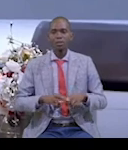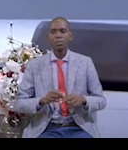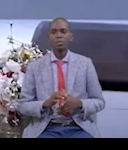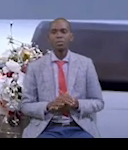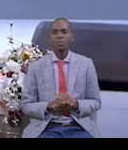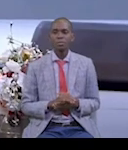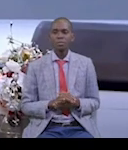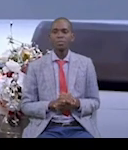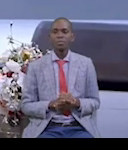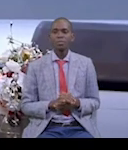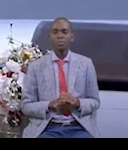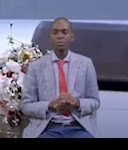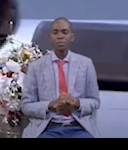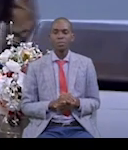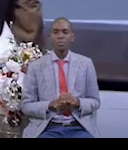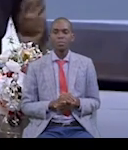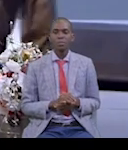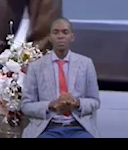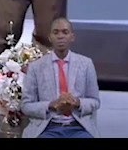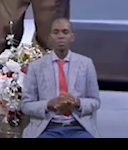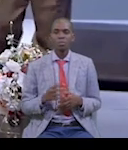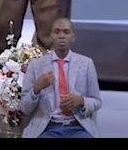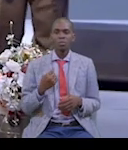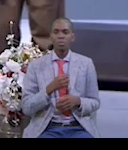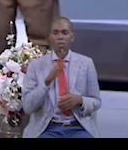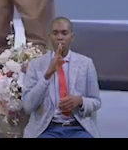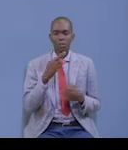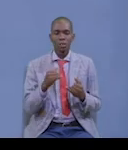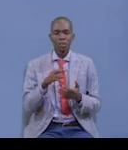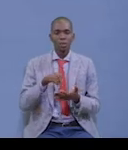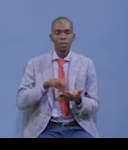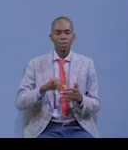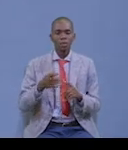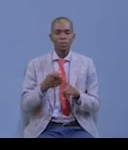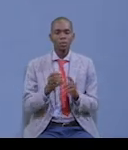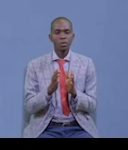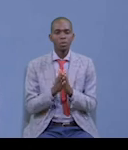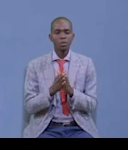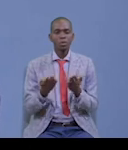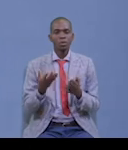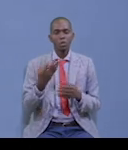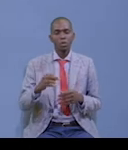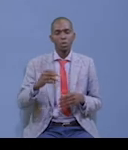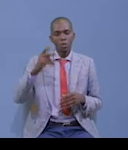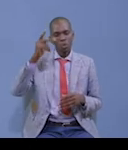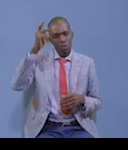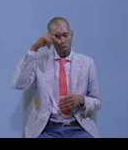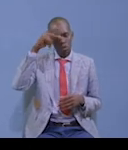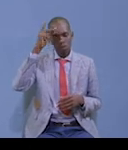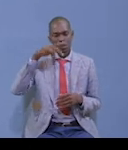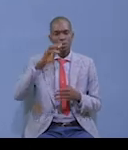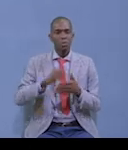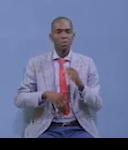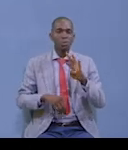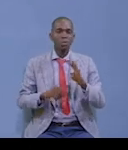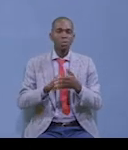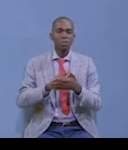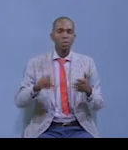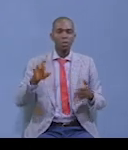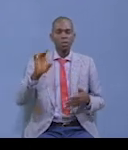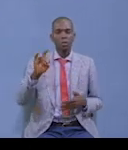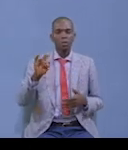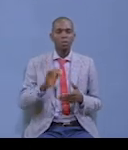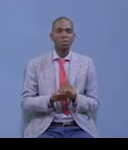Amen. మీ అందరికి ధన్యవాదాలు. కూర్చుందాం. We're coming to Proverbs chapter 4 verse 18. సామెతల గ్రంథము 4వ అధ్యాయము 18వ